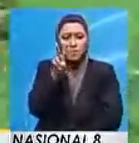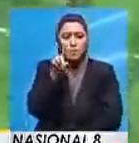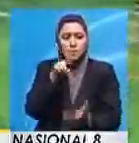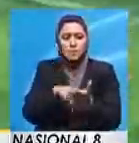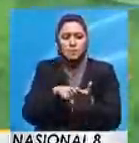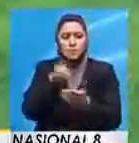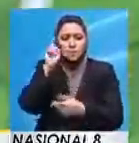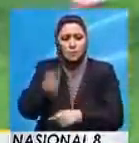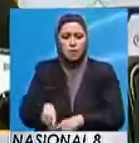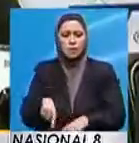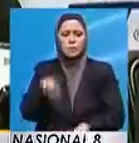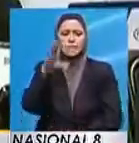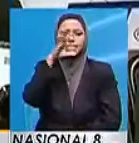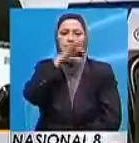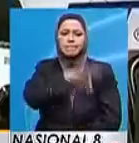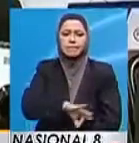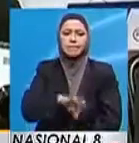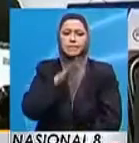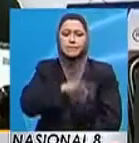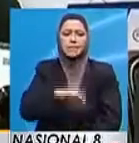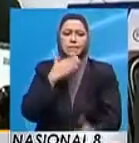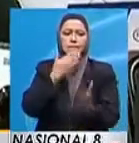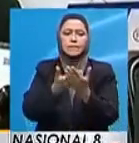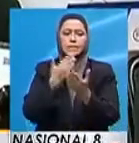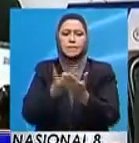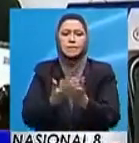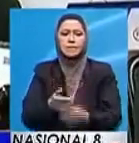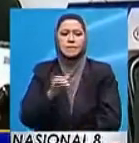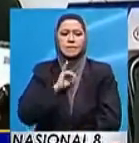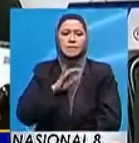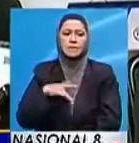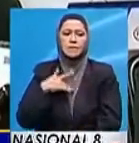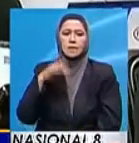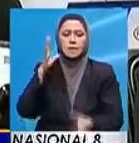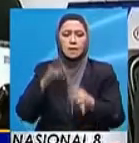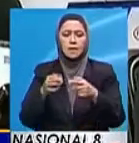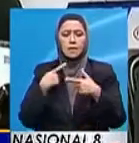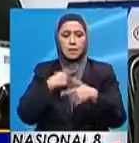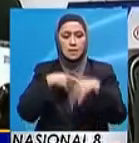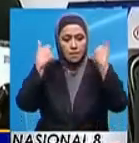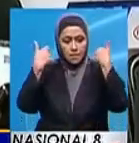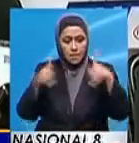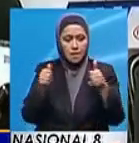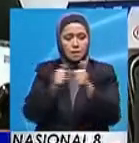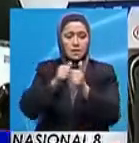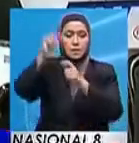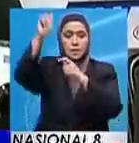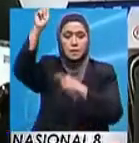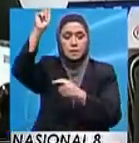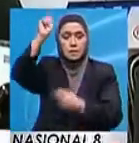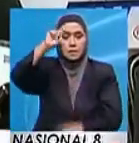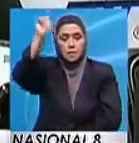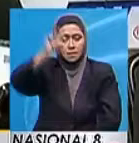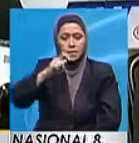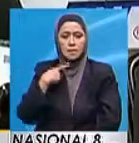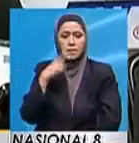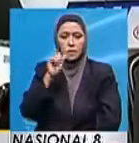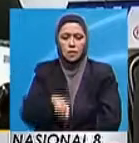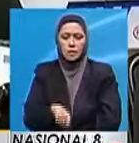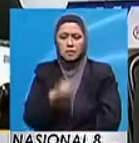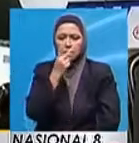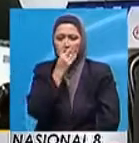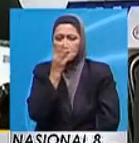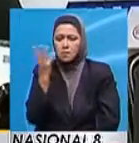sebaiknya. Saya rasa yalah, kalau kami main di Selayang, kita boleh kira dengan jari penyokong-penyokong apa yang kita lihat